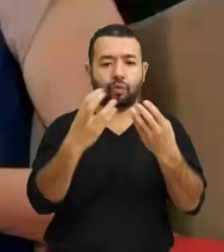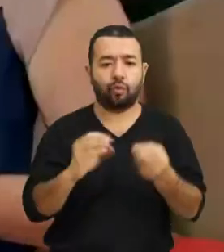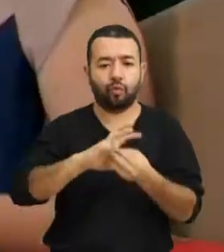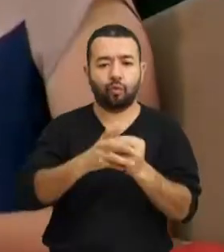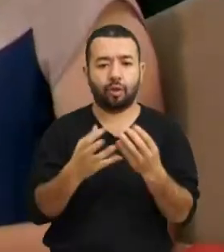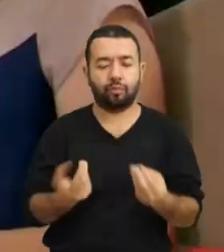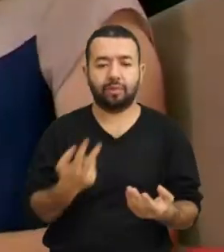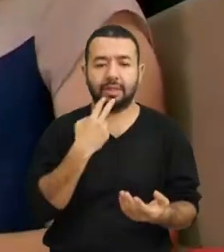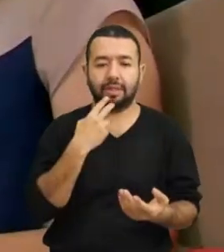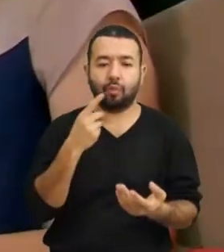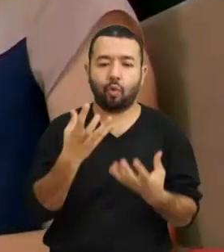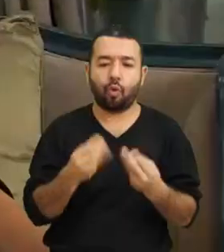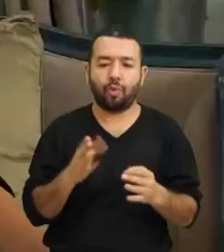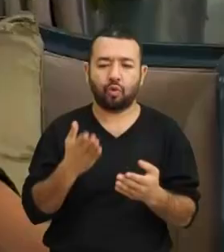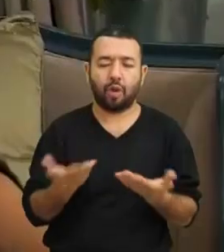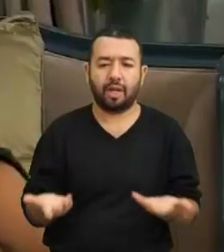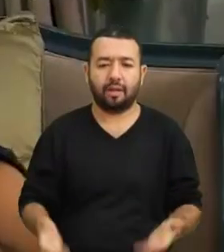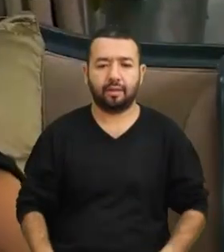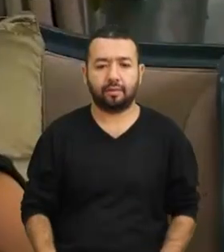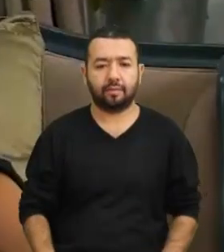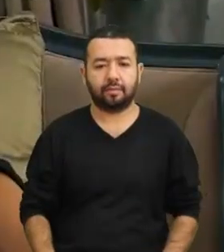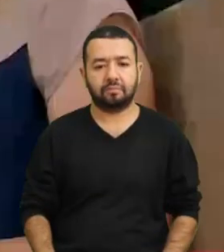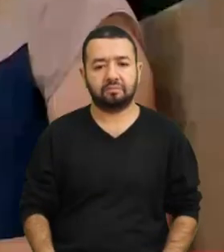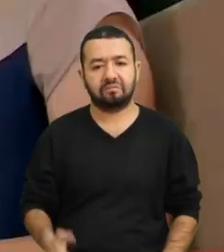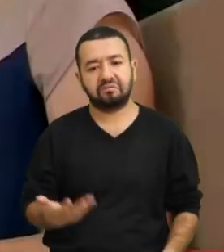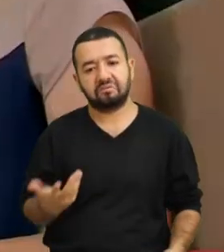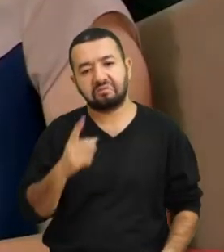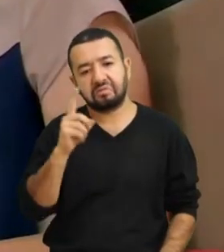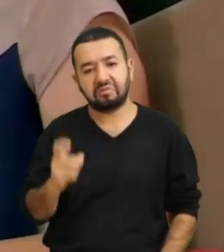dünyada. Kızım olur mu öyle şey ya? Yani.